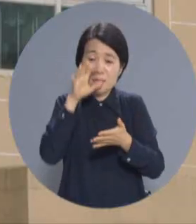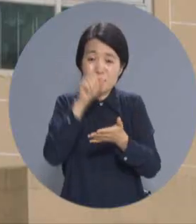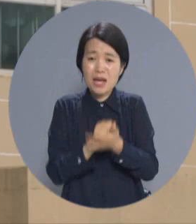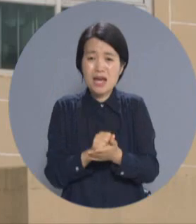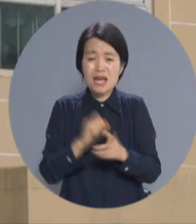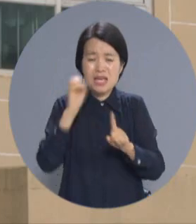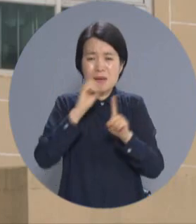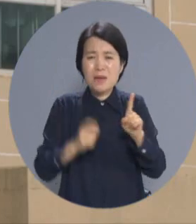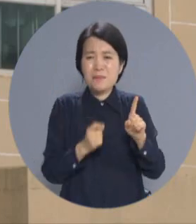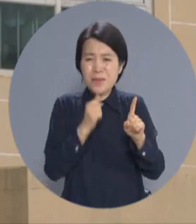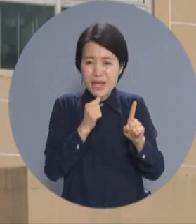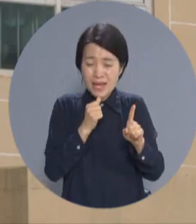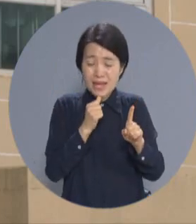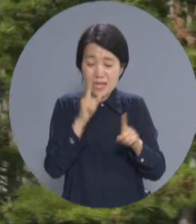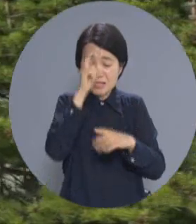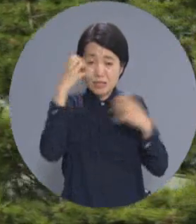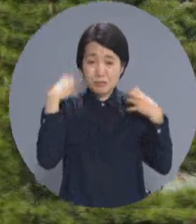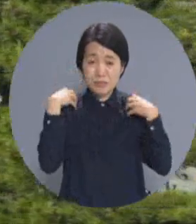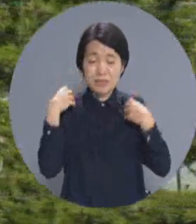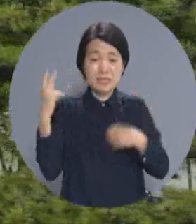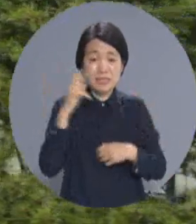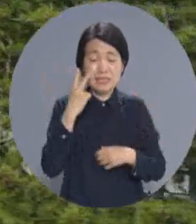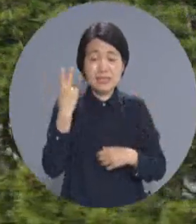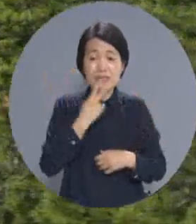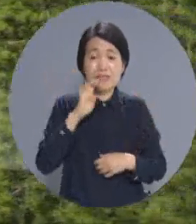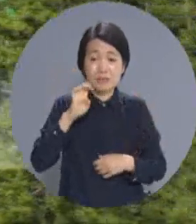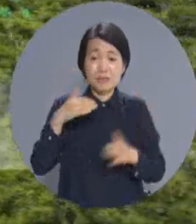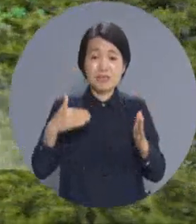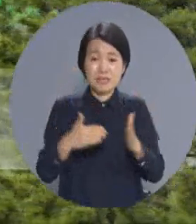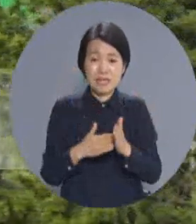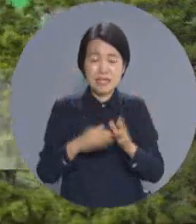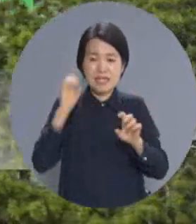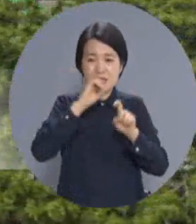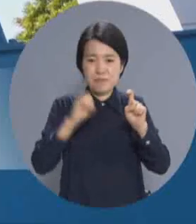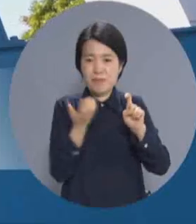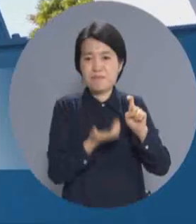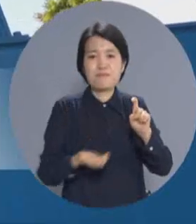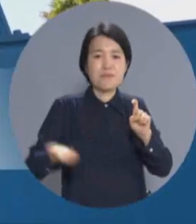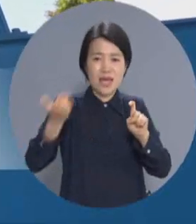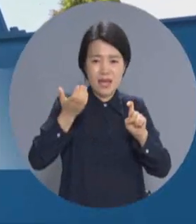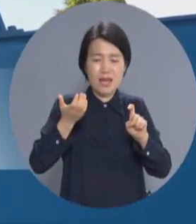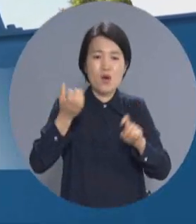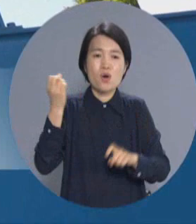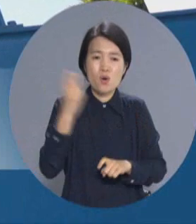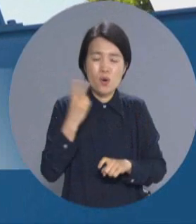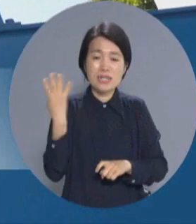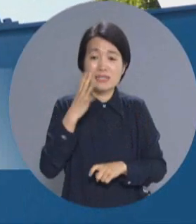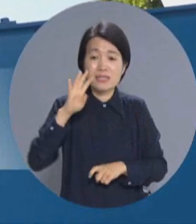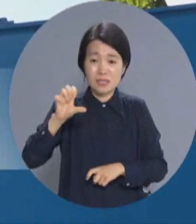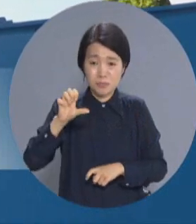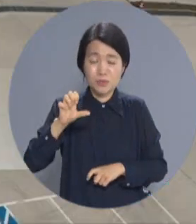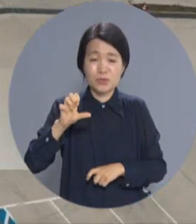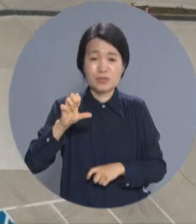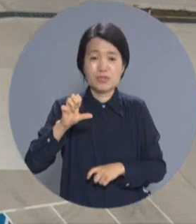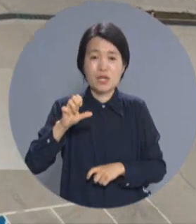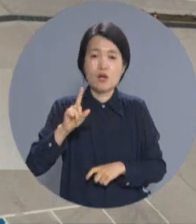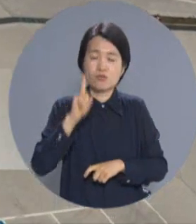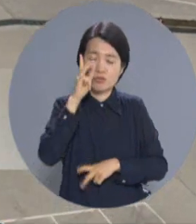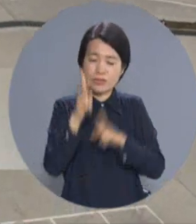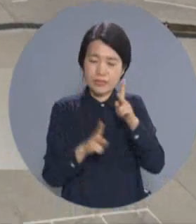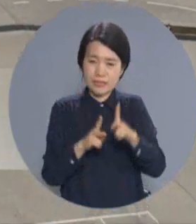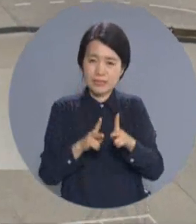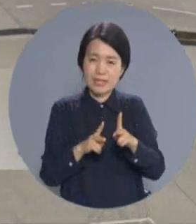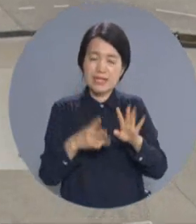불과 1%. 정부는 오는 2040년까지 이를 10%까지 끌어올리고 2045년까지는 우주